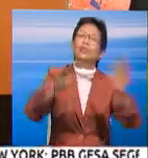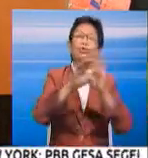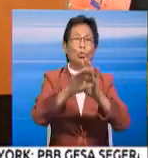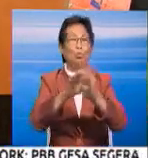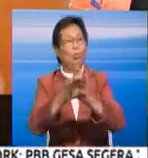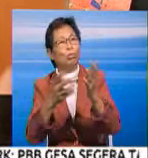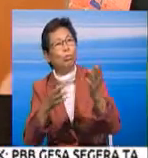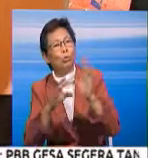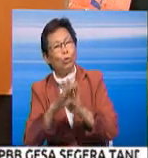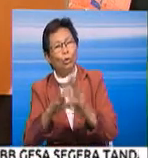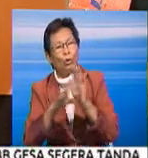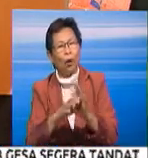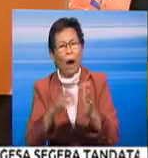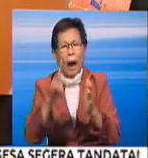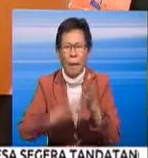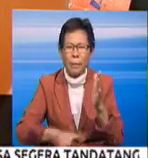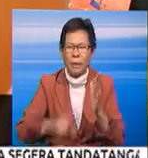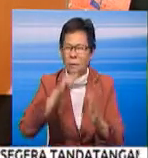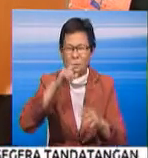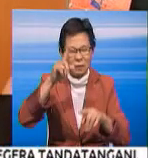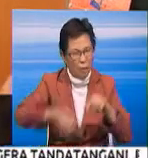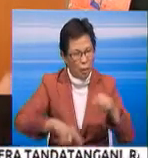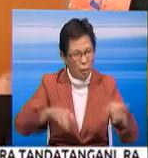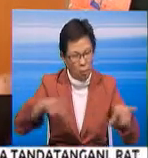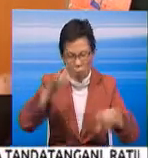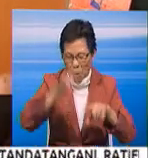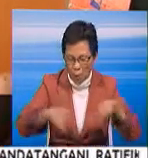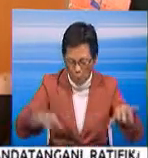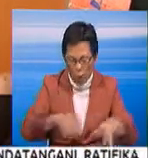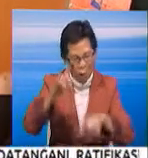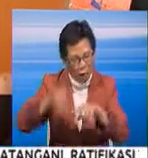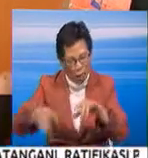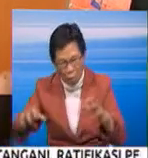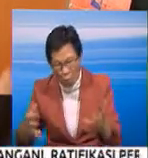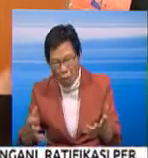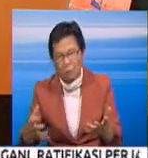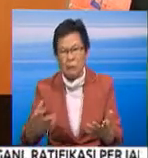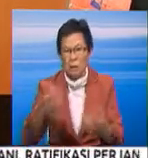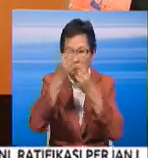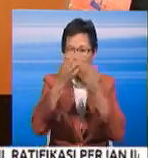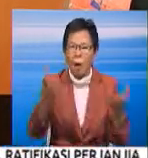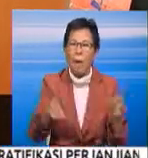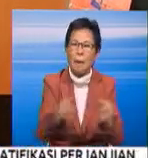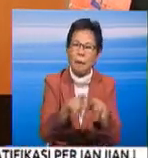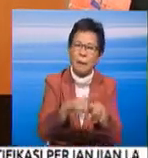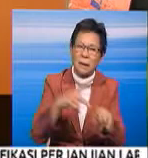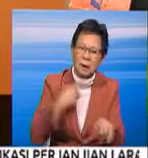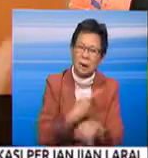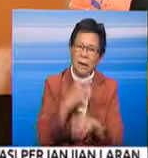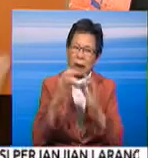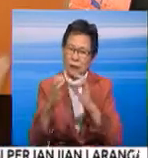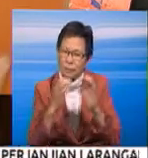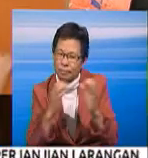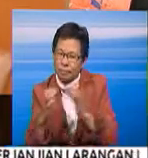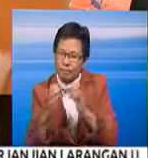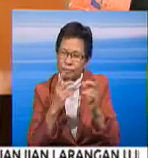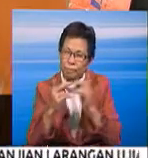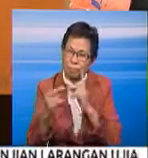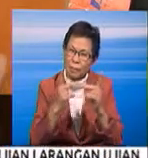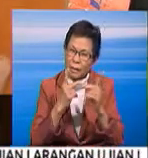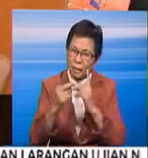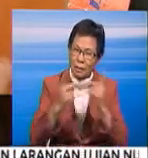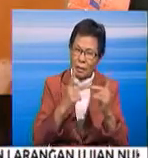menyampaikan mesej apa yang tak patut kita buat, apa yang patut kita buat. Macam tu kita kata